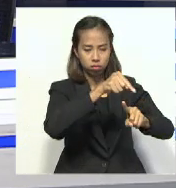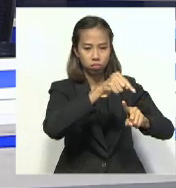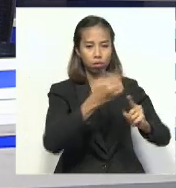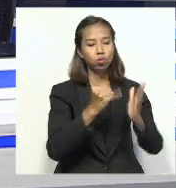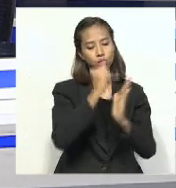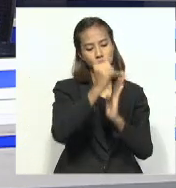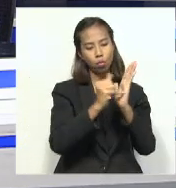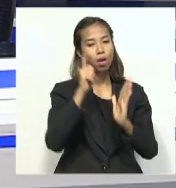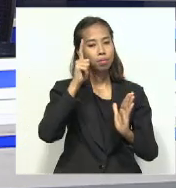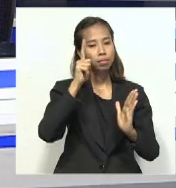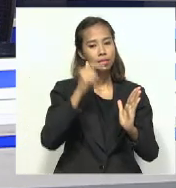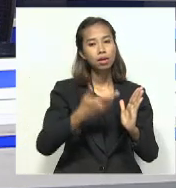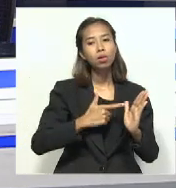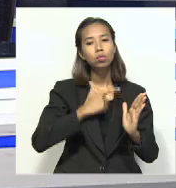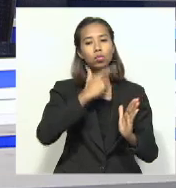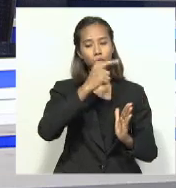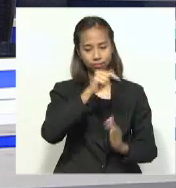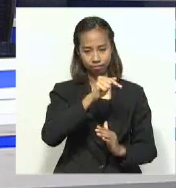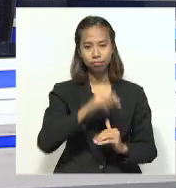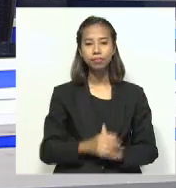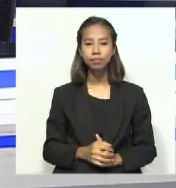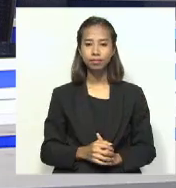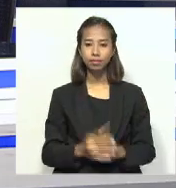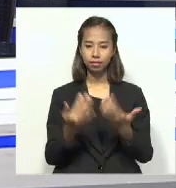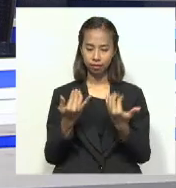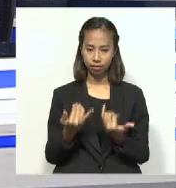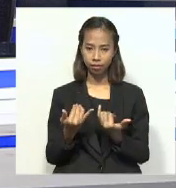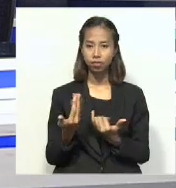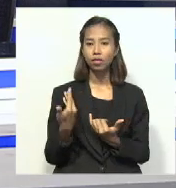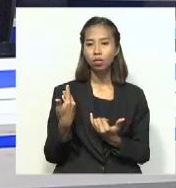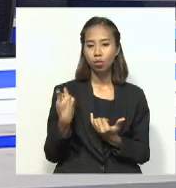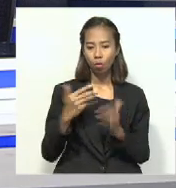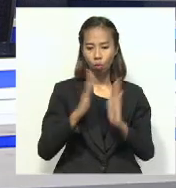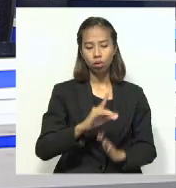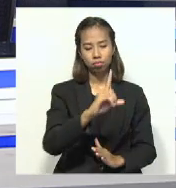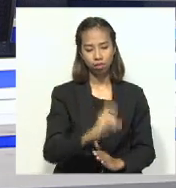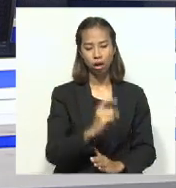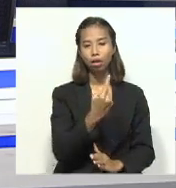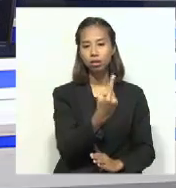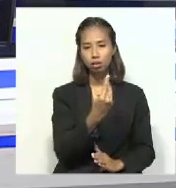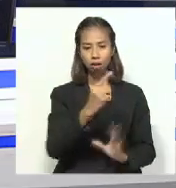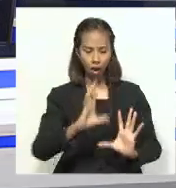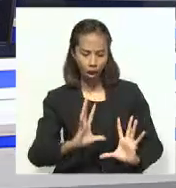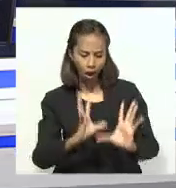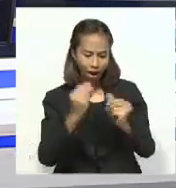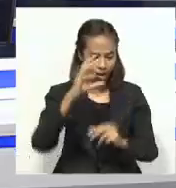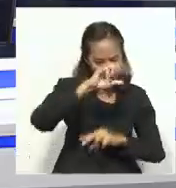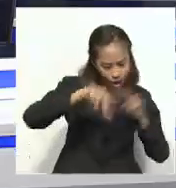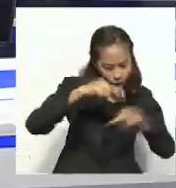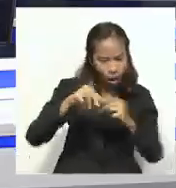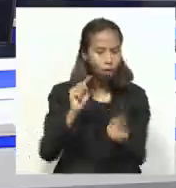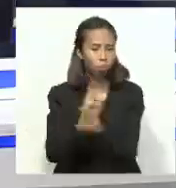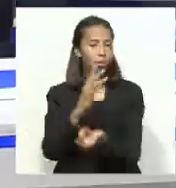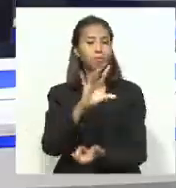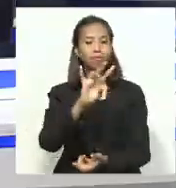ที่บ้านแม่ละอูนอำเภอศพเมยจังหวัดแม่ฮ่องสอนนะคะเหตุการณ์ที่เกิดขึ้นเนี่ยมีผู้เสียชีวิต1คนแล้วก็สูญหายอีก7คน